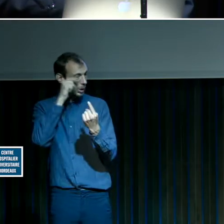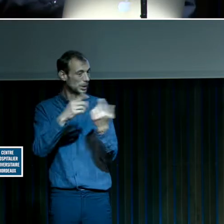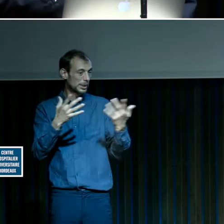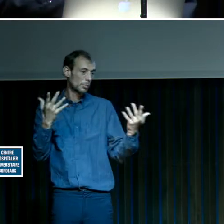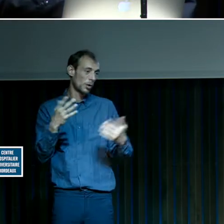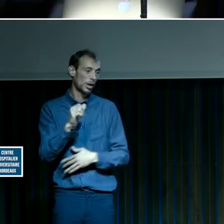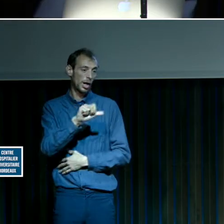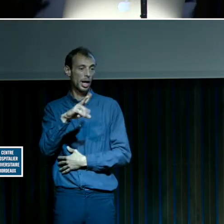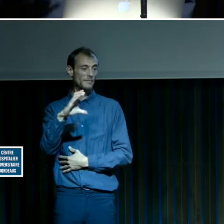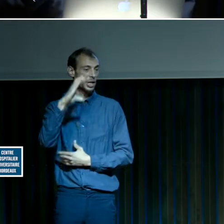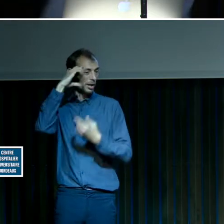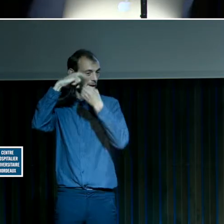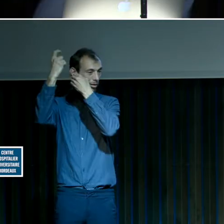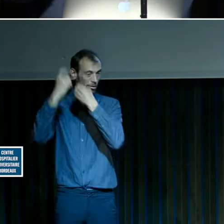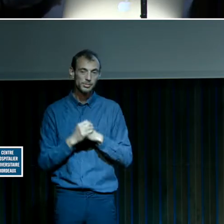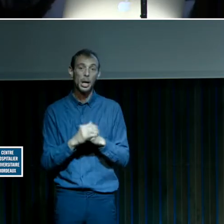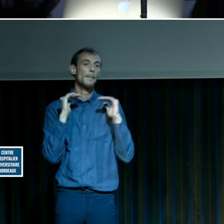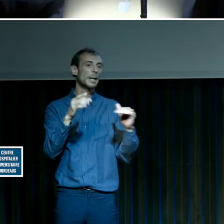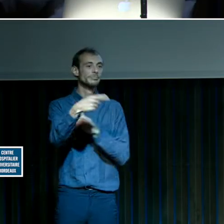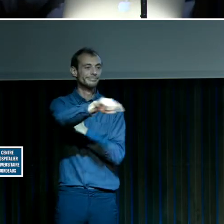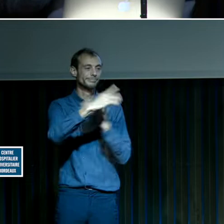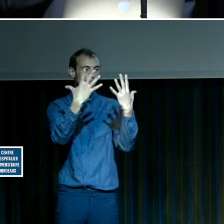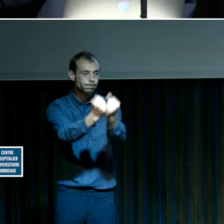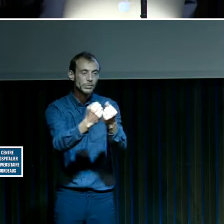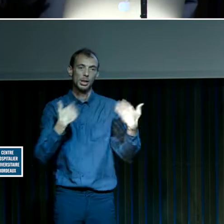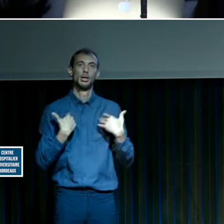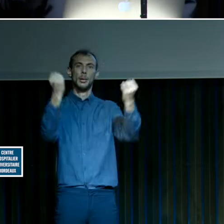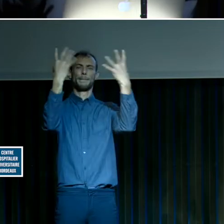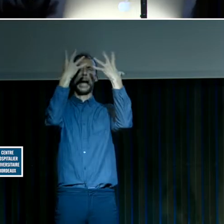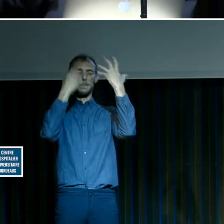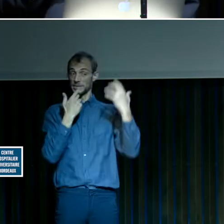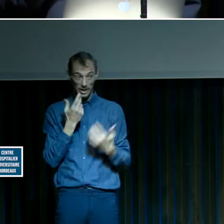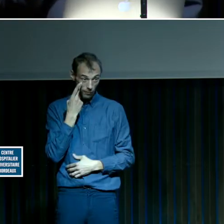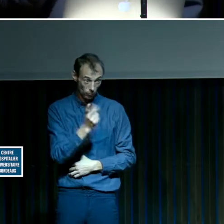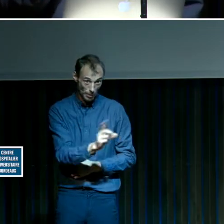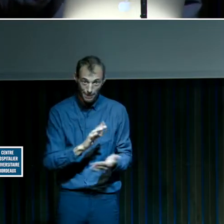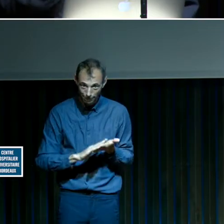Alors, même si vous êtes dans le noir et que moi j'ai un spot en pleine figure et que je ne vous vois plus,